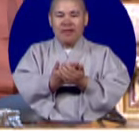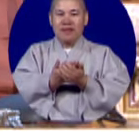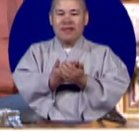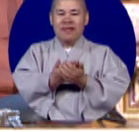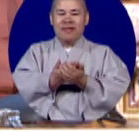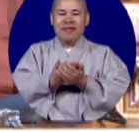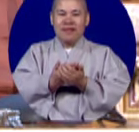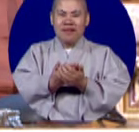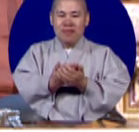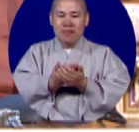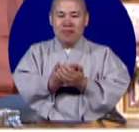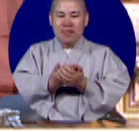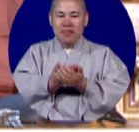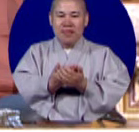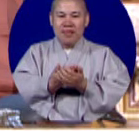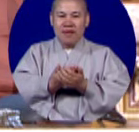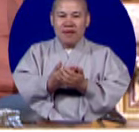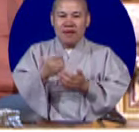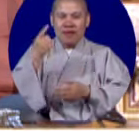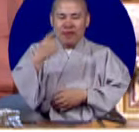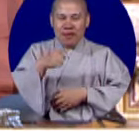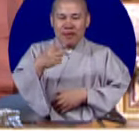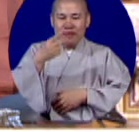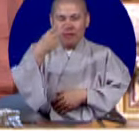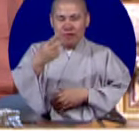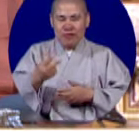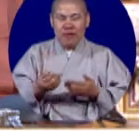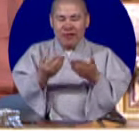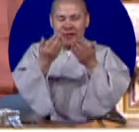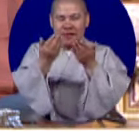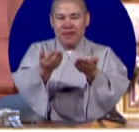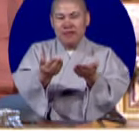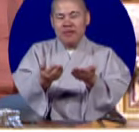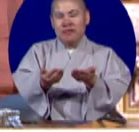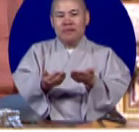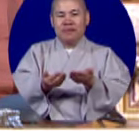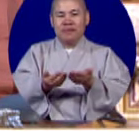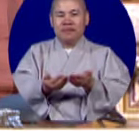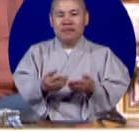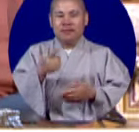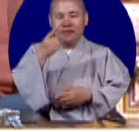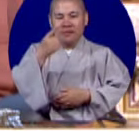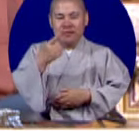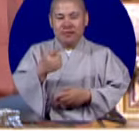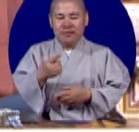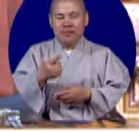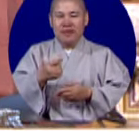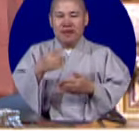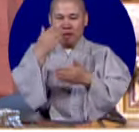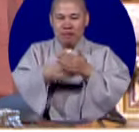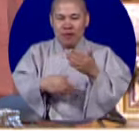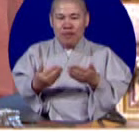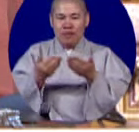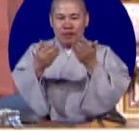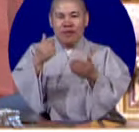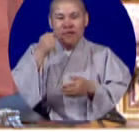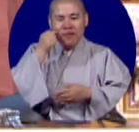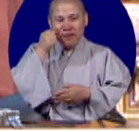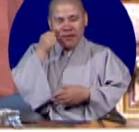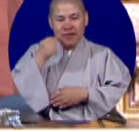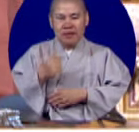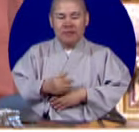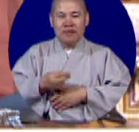그래서 뺀다고 빼는 게 1,000원짜리 2장을 뺐어. 그래서 뭐 한 장 뭐 제끼고 줄 수도 없고